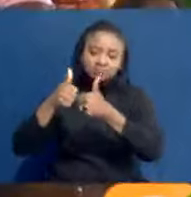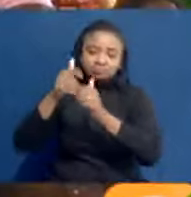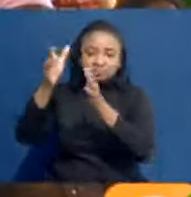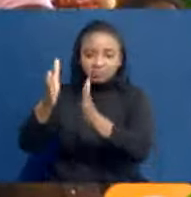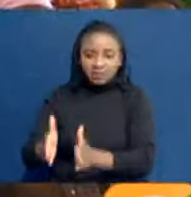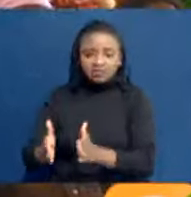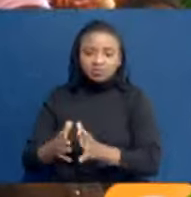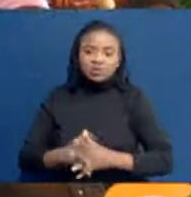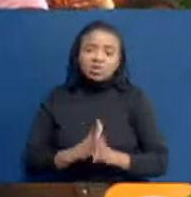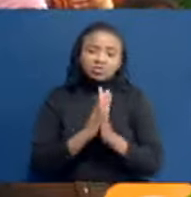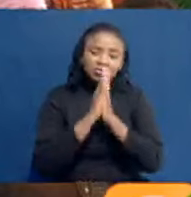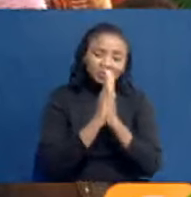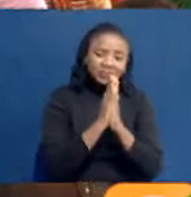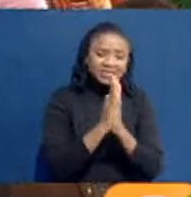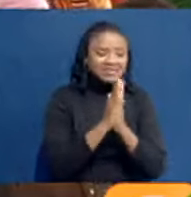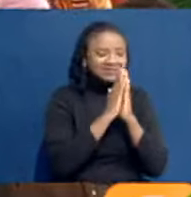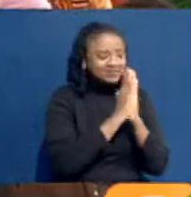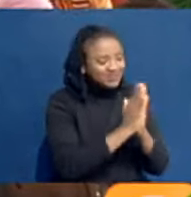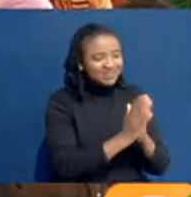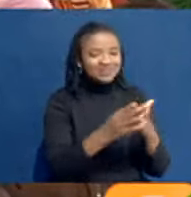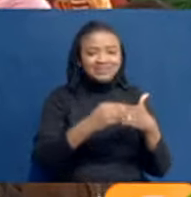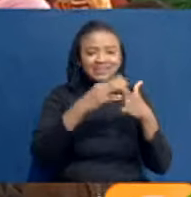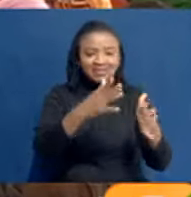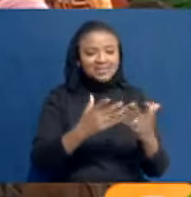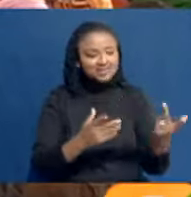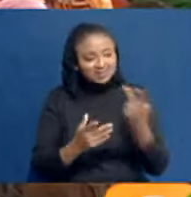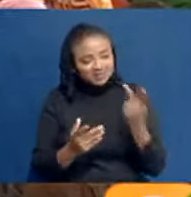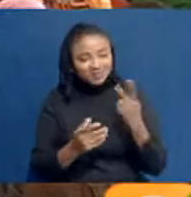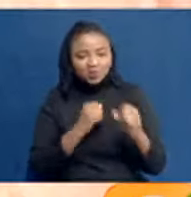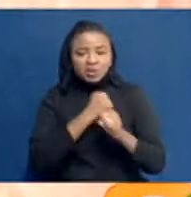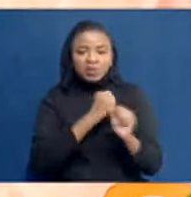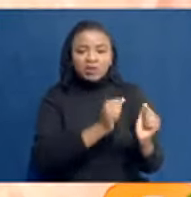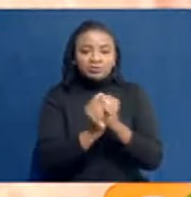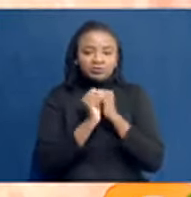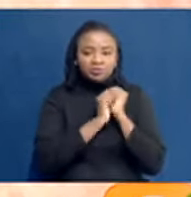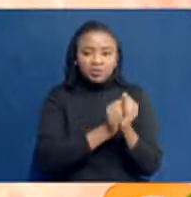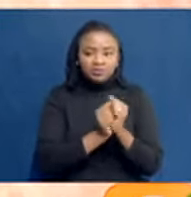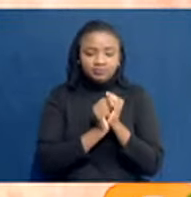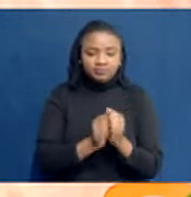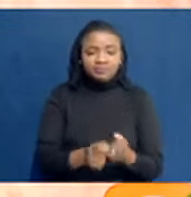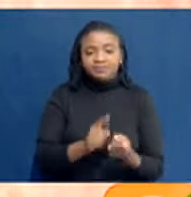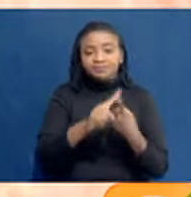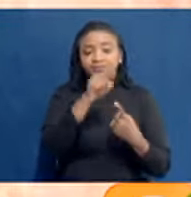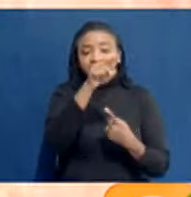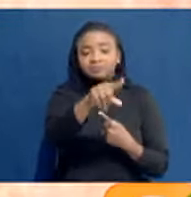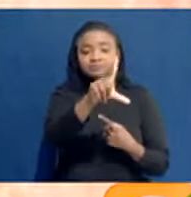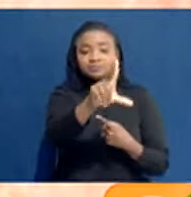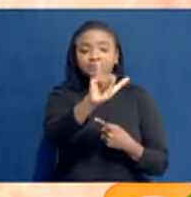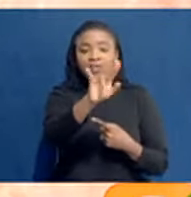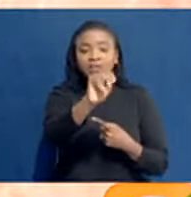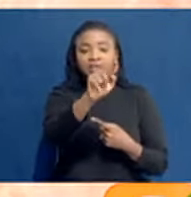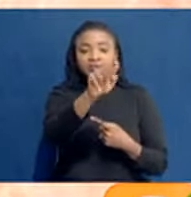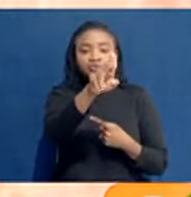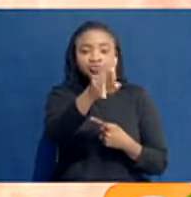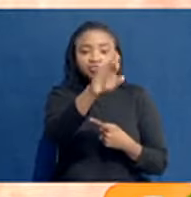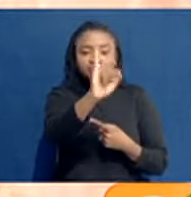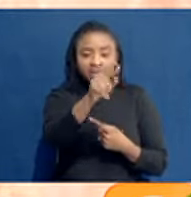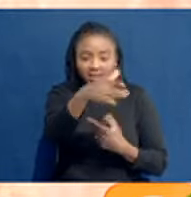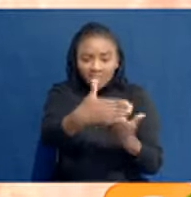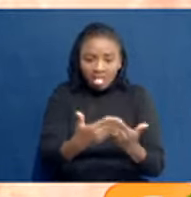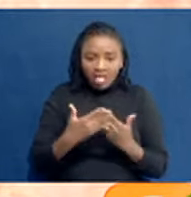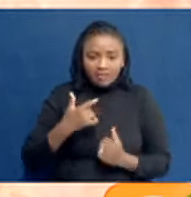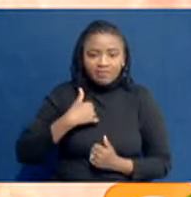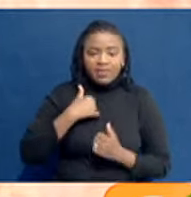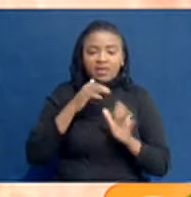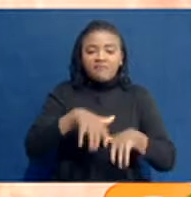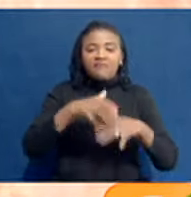please, na waomba kwa heshima, tushirikiane hivyo. Huyu Linturi anafanya kazi mzuri akinisaidia katika wizara ya kilimo,